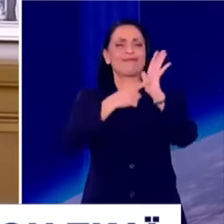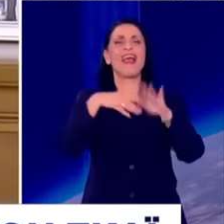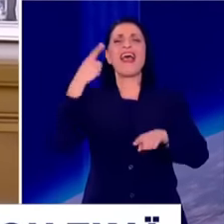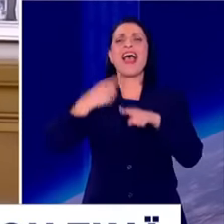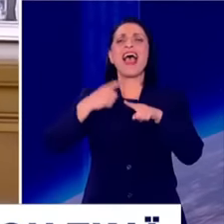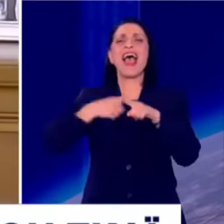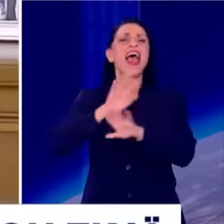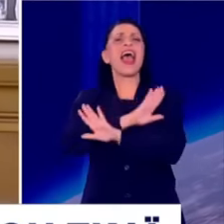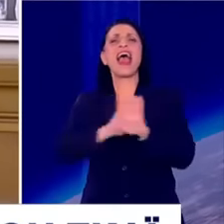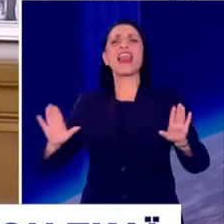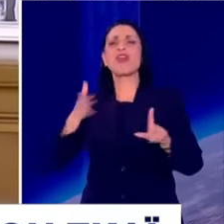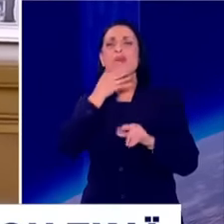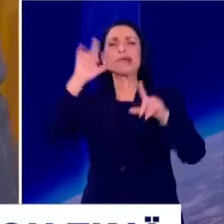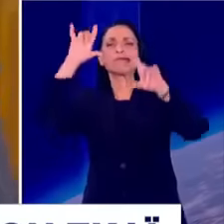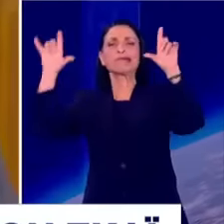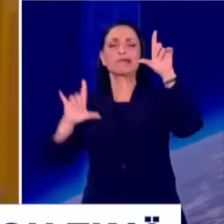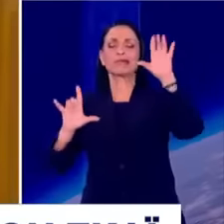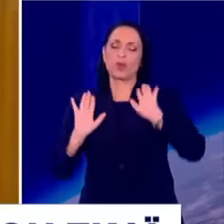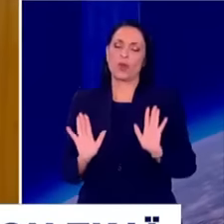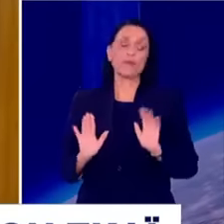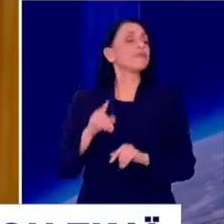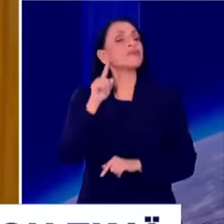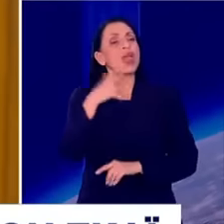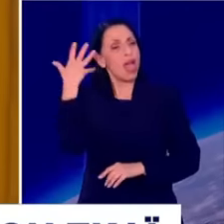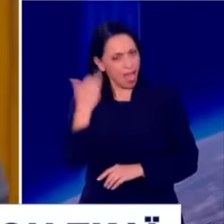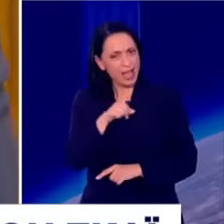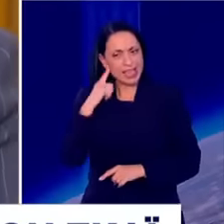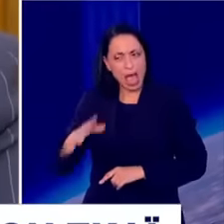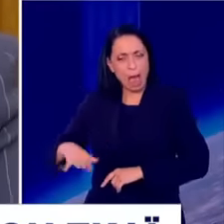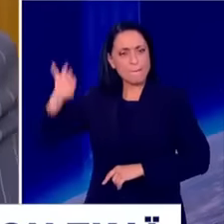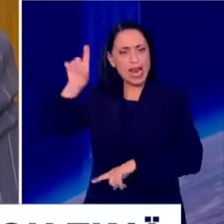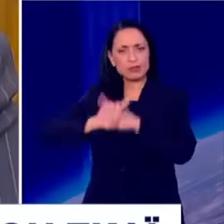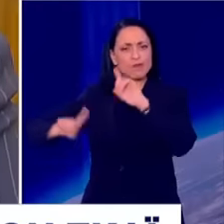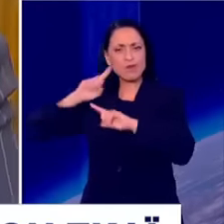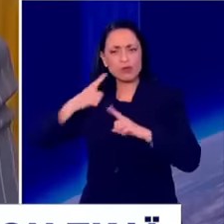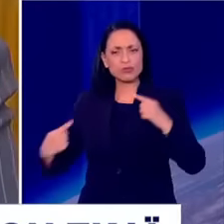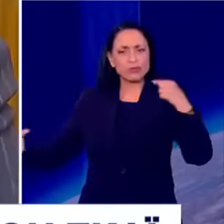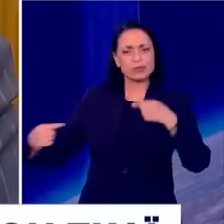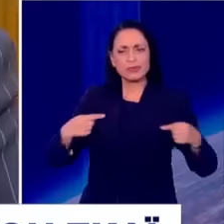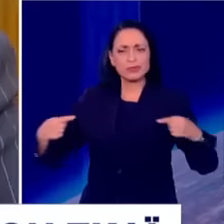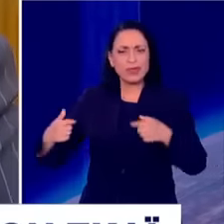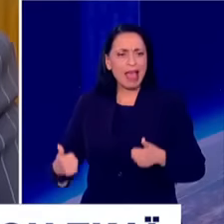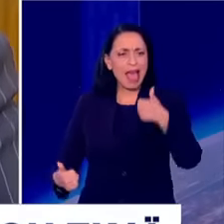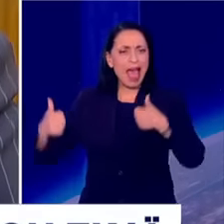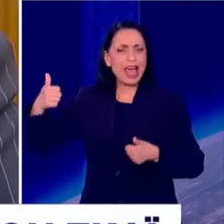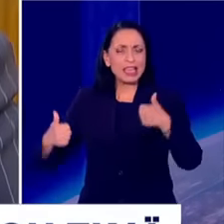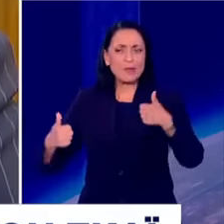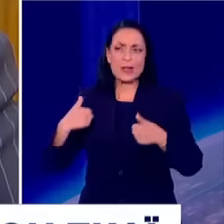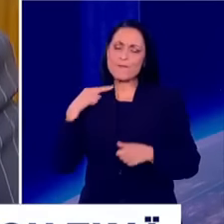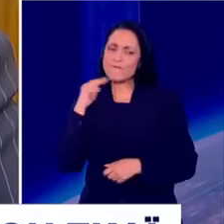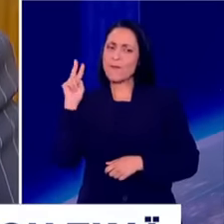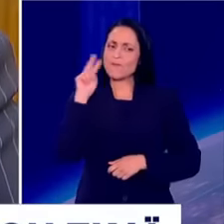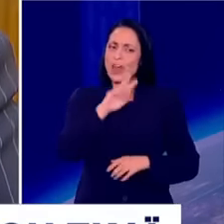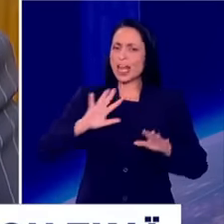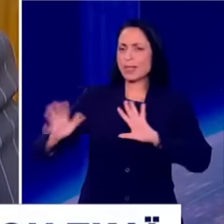σε ένα ζήτημα το οποίο πράγματι είναι σημαντικό. Κύριε Πρόεδρε, έχετε επιλέξει αντίπαλο? Φαίνεται τα πειρά σας να στρέφονται κυρίως κατά του